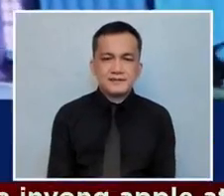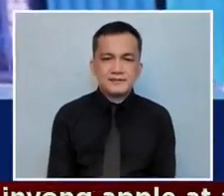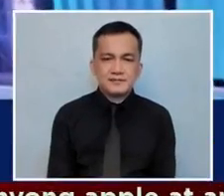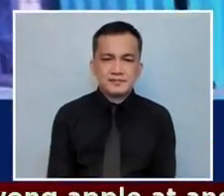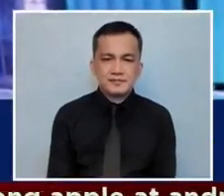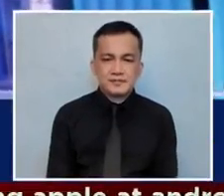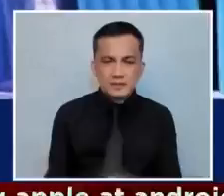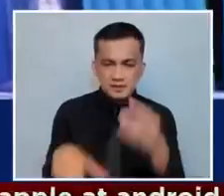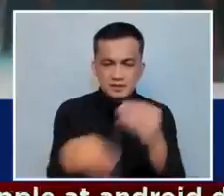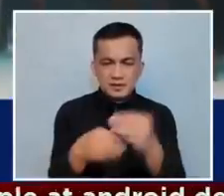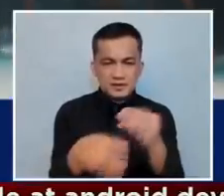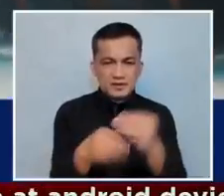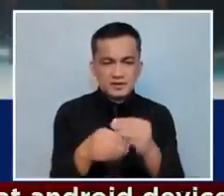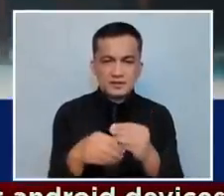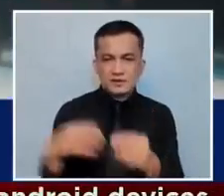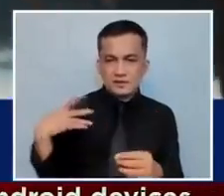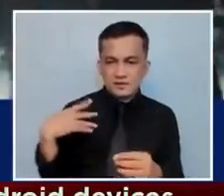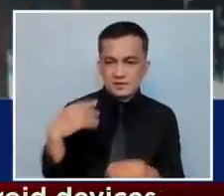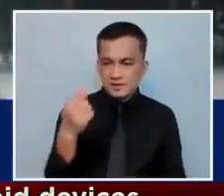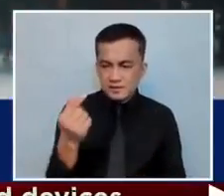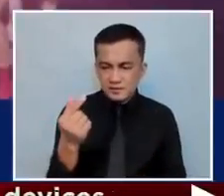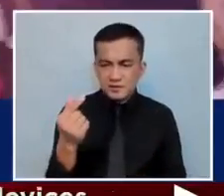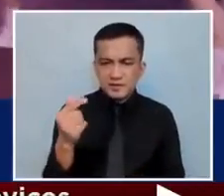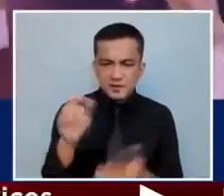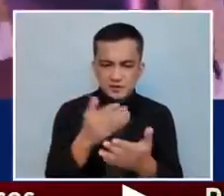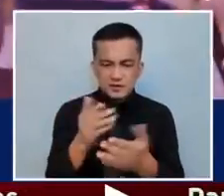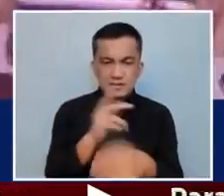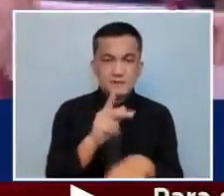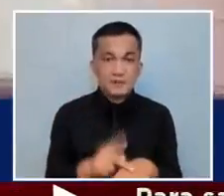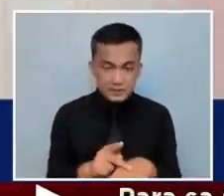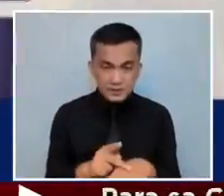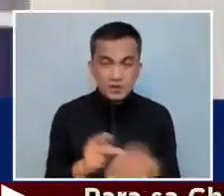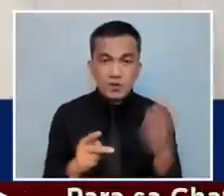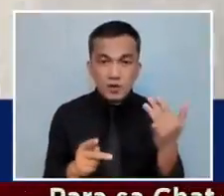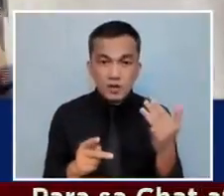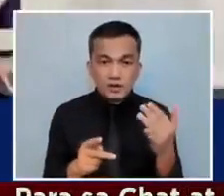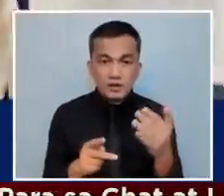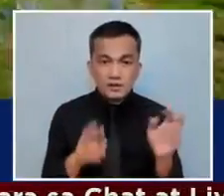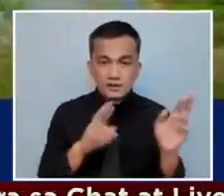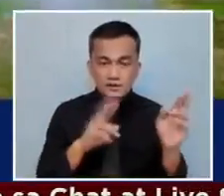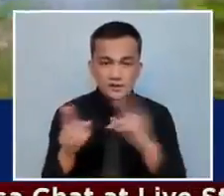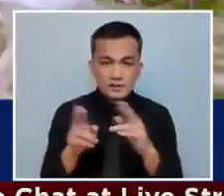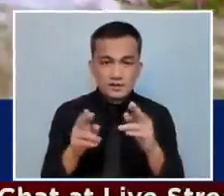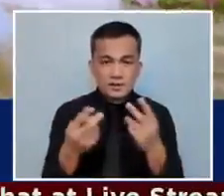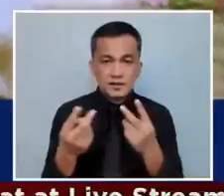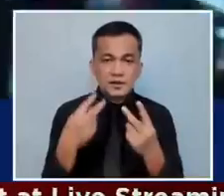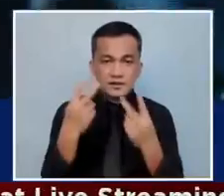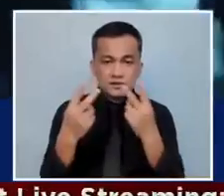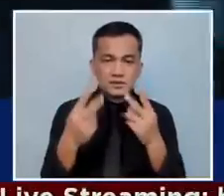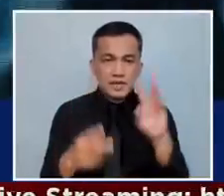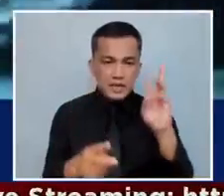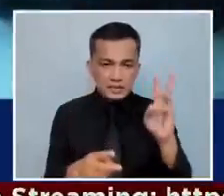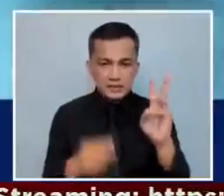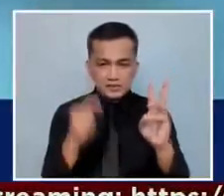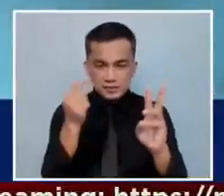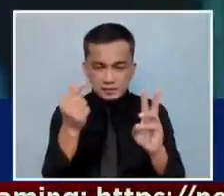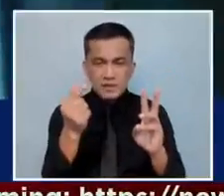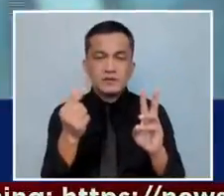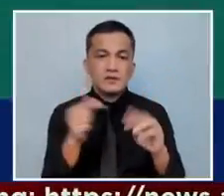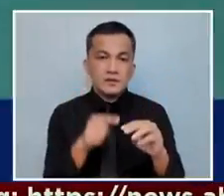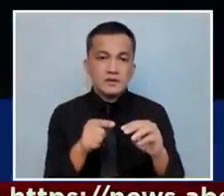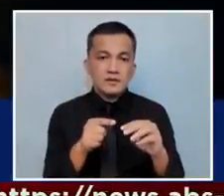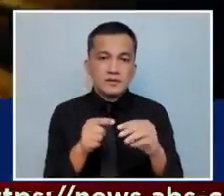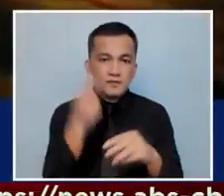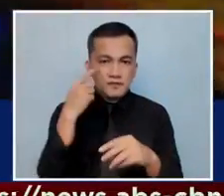Nadagdagan pa ang mga inaabangang K-pop concert sa bansa dahil kasado na ang pagbisita ng 6 pang K-pop acts para naman